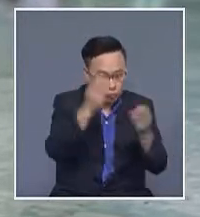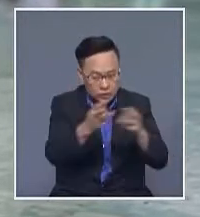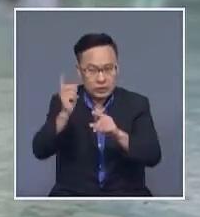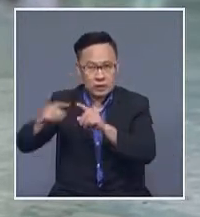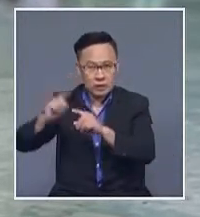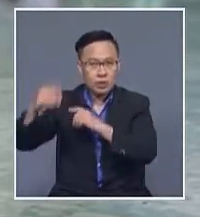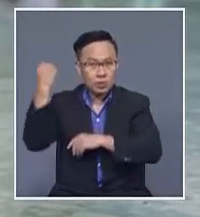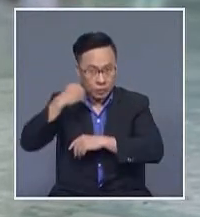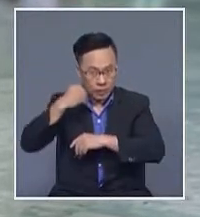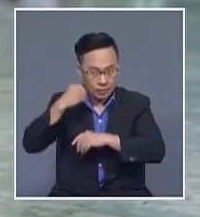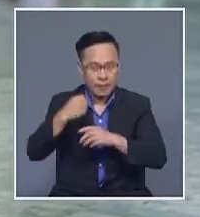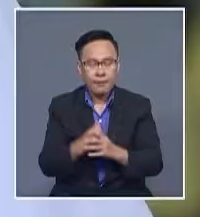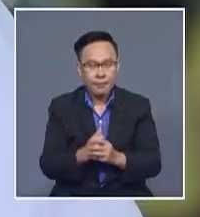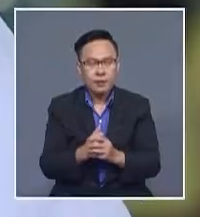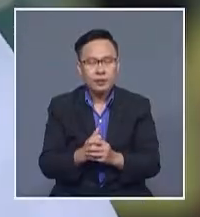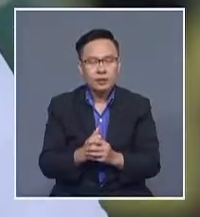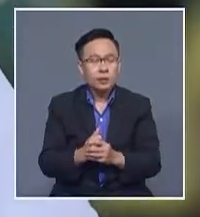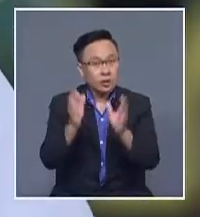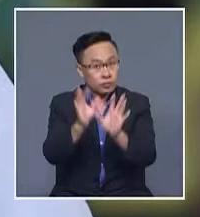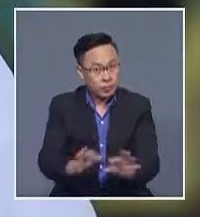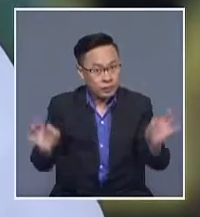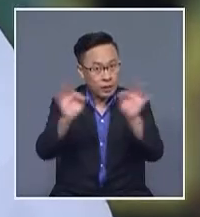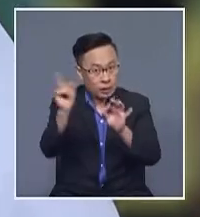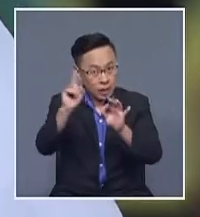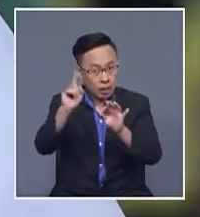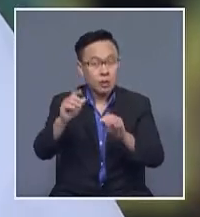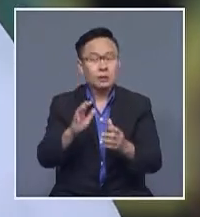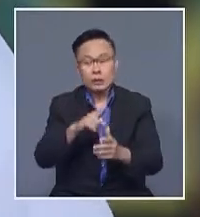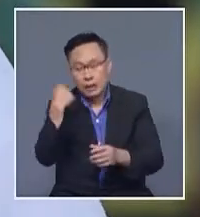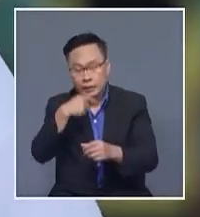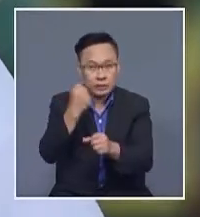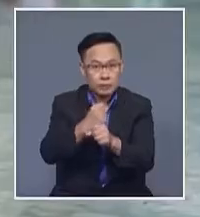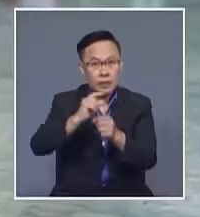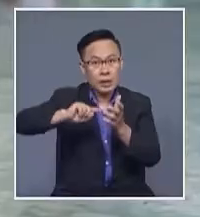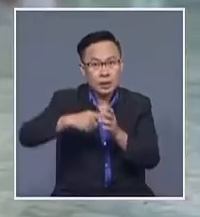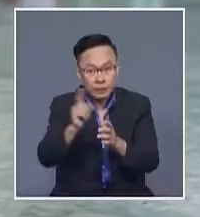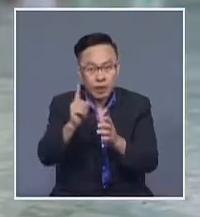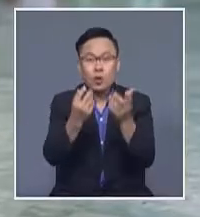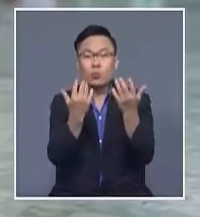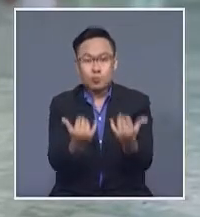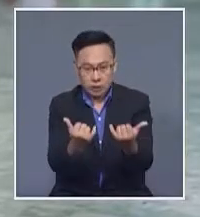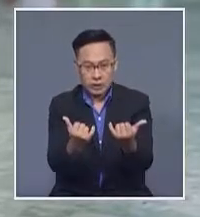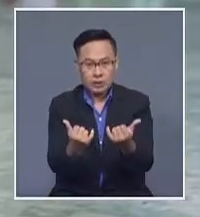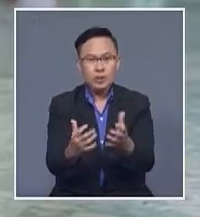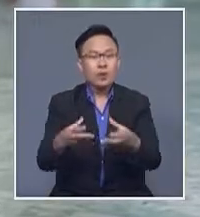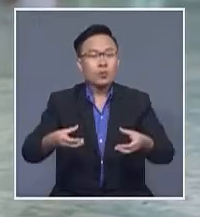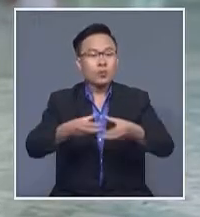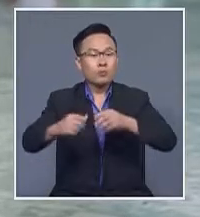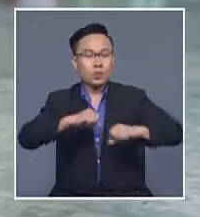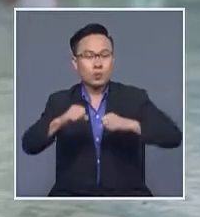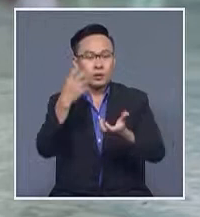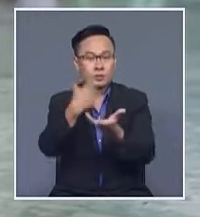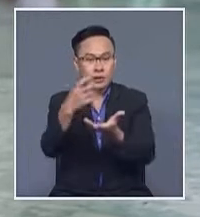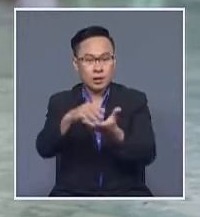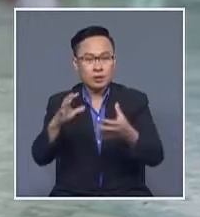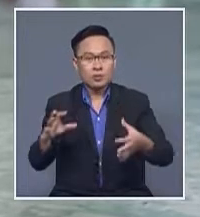ค่ะแล้วการสร้างความปลอดภัยที่ว่านั้นสร้างจากใครสร้างที่ไหนและจะเริ่มต้นอย่างไรวันนี้เดินหน้าประเทศไทยไวทีนจะพาคุณผู้ช